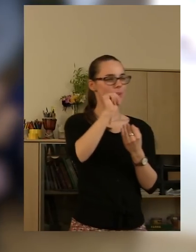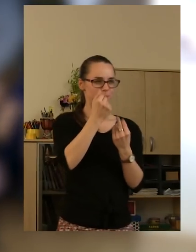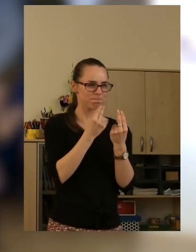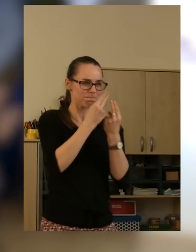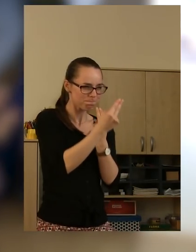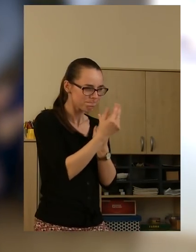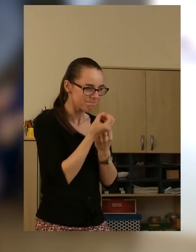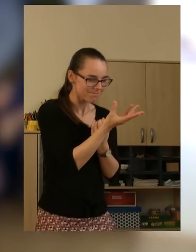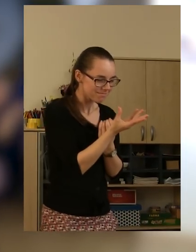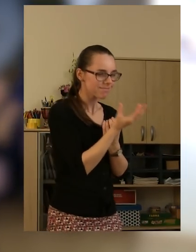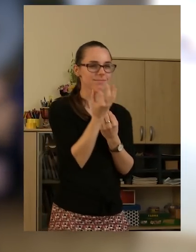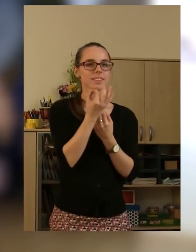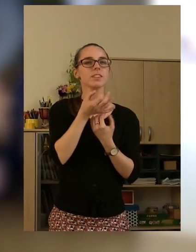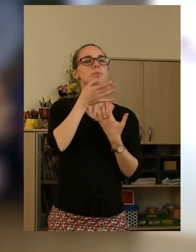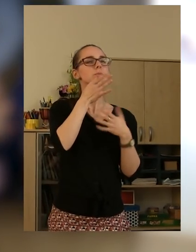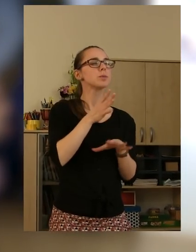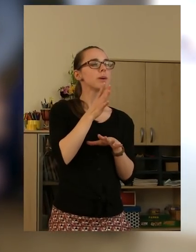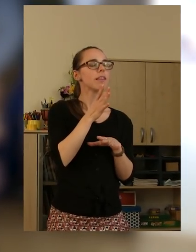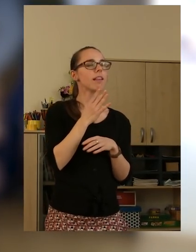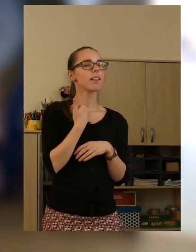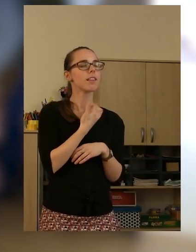jestliže řešíte otázky mezi